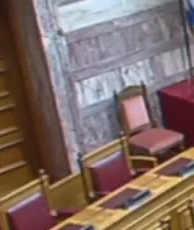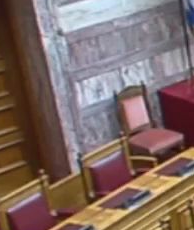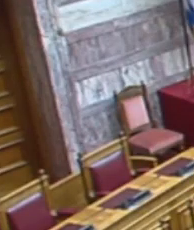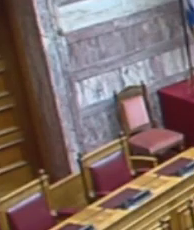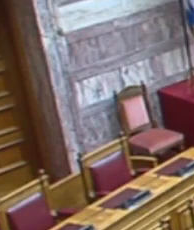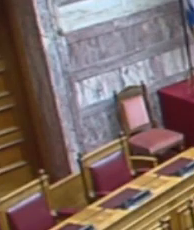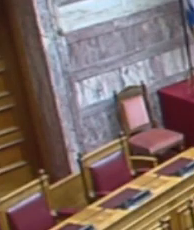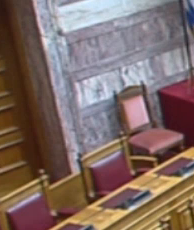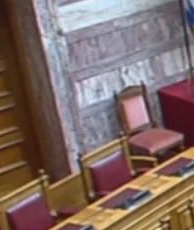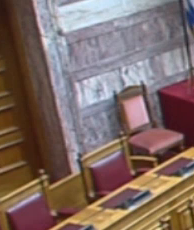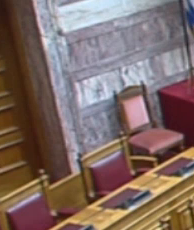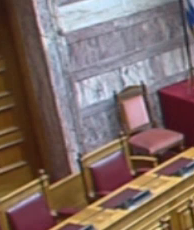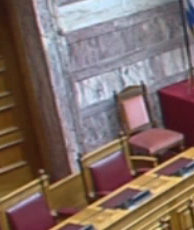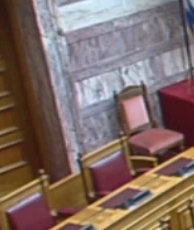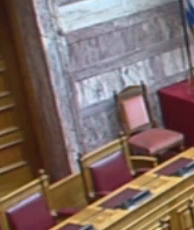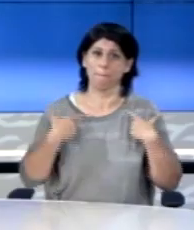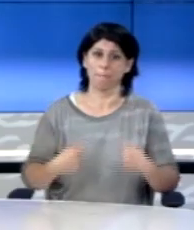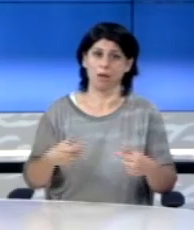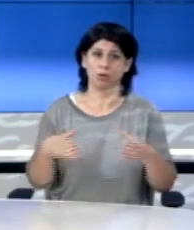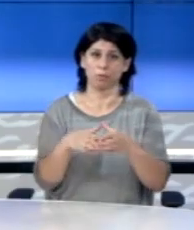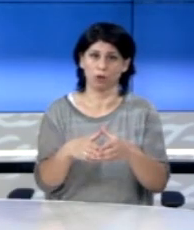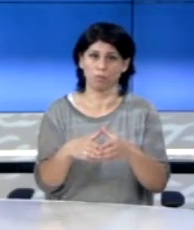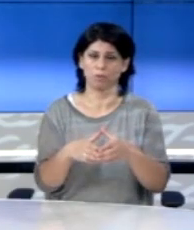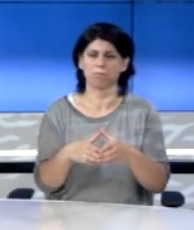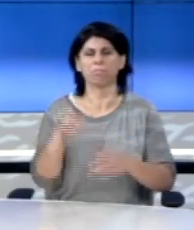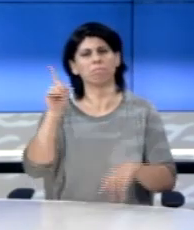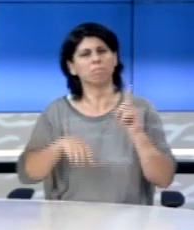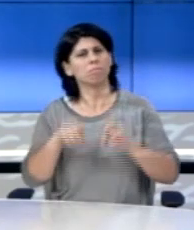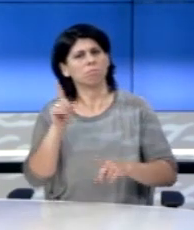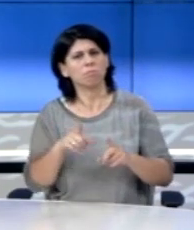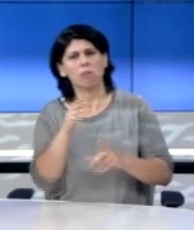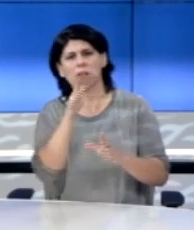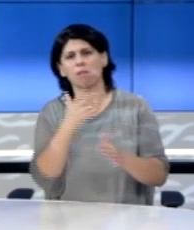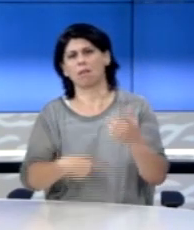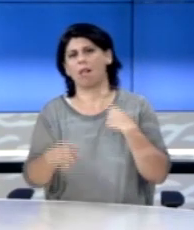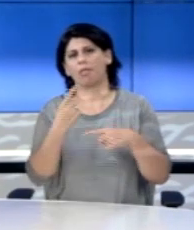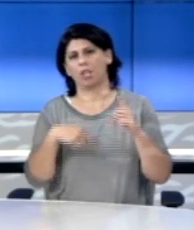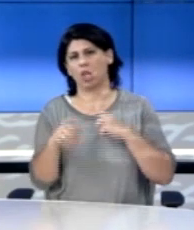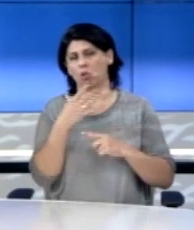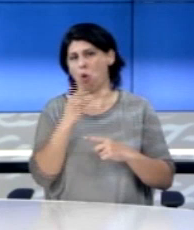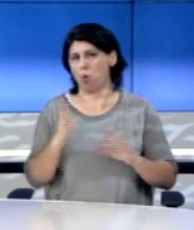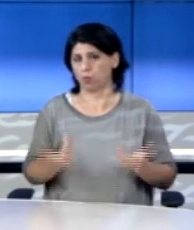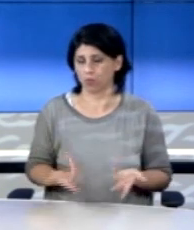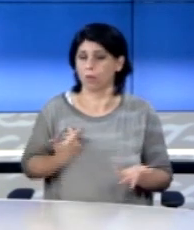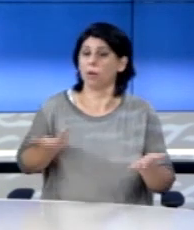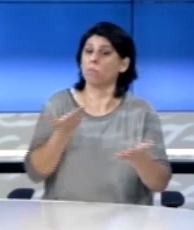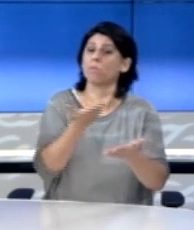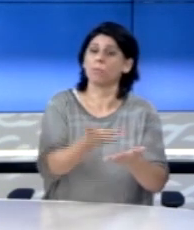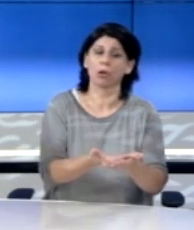εκατέρωθεν για την εξαίρεση μελών της Επιτροπής με διάφορους προσχηματικούς λόγους,